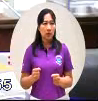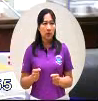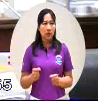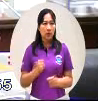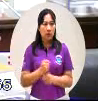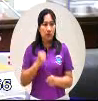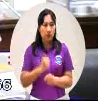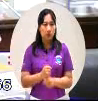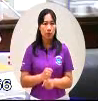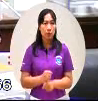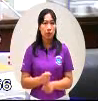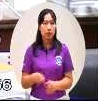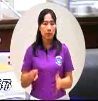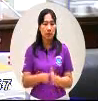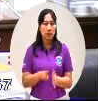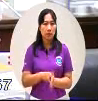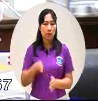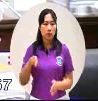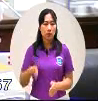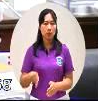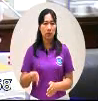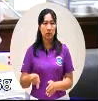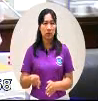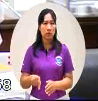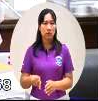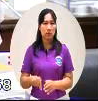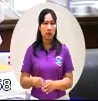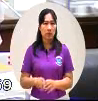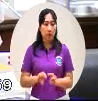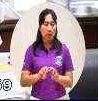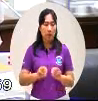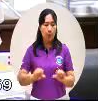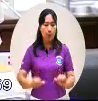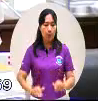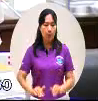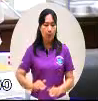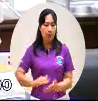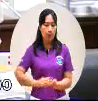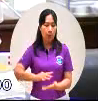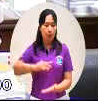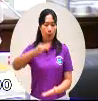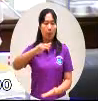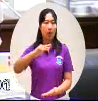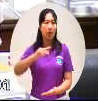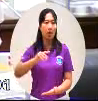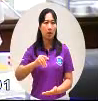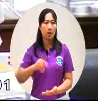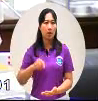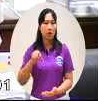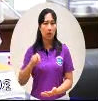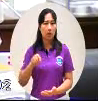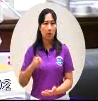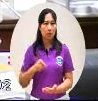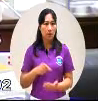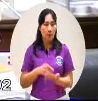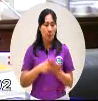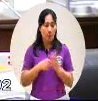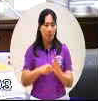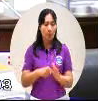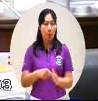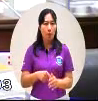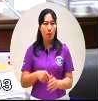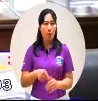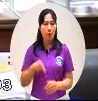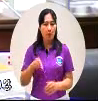有的淤积很高啊，希望就是说马上反应，希望地区的河专局哈